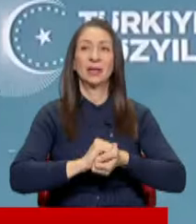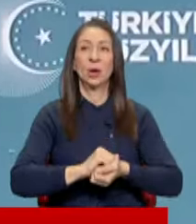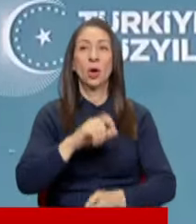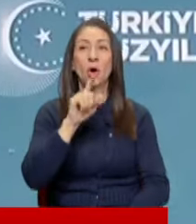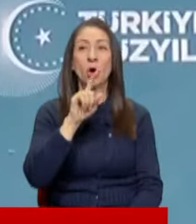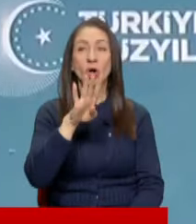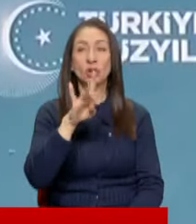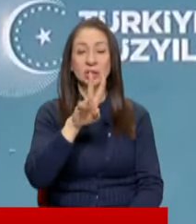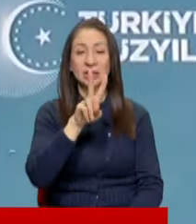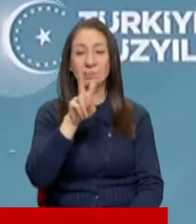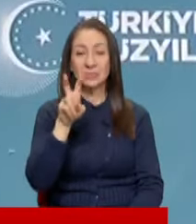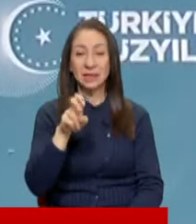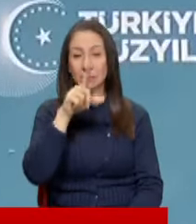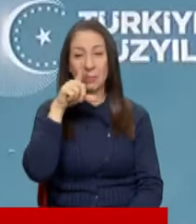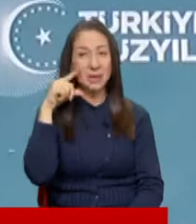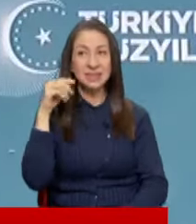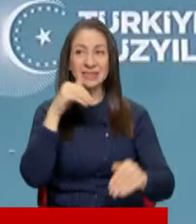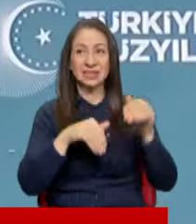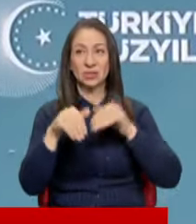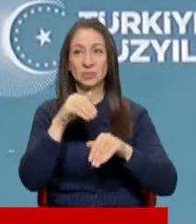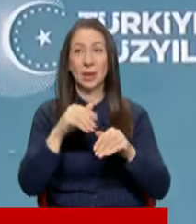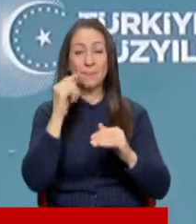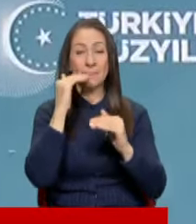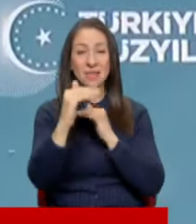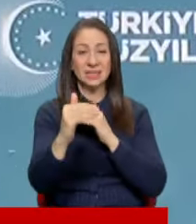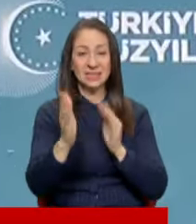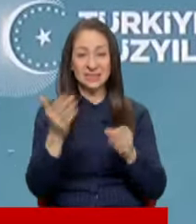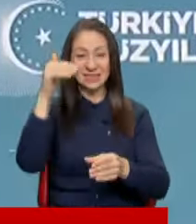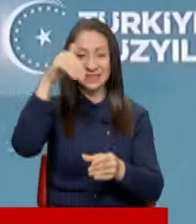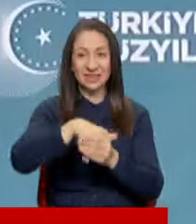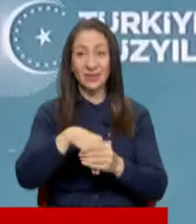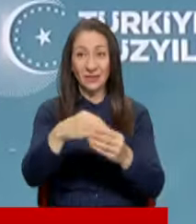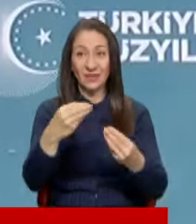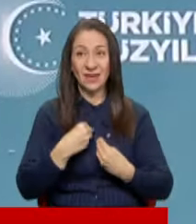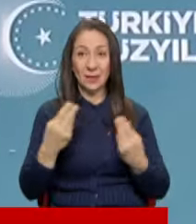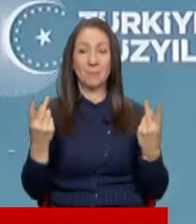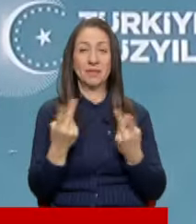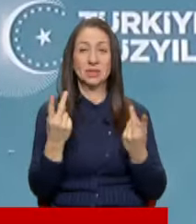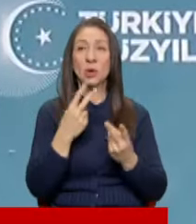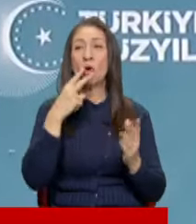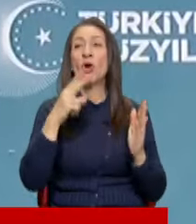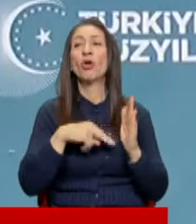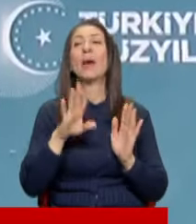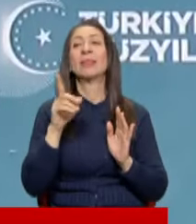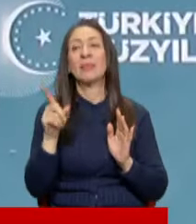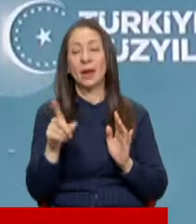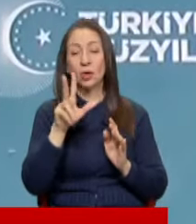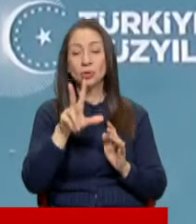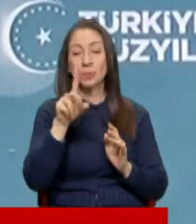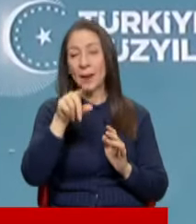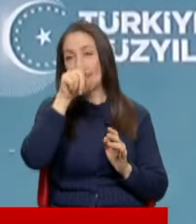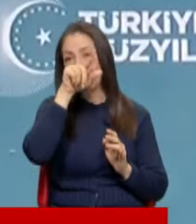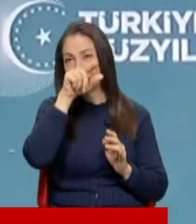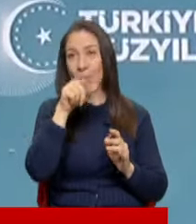14 28 Mayıs seçimlerinde milletin sandıkta verdiği mesajı okumayanlar 31